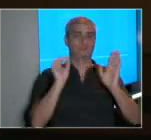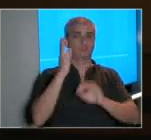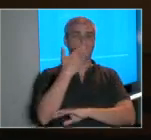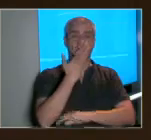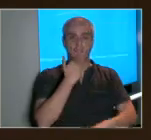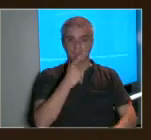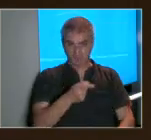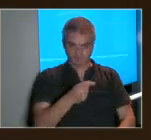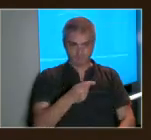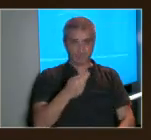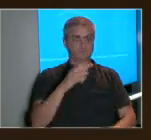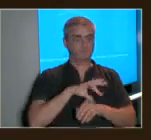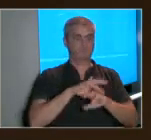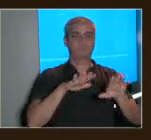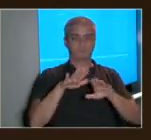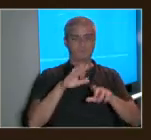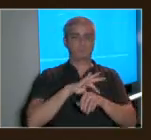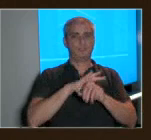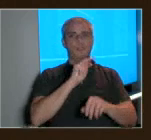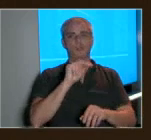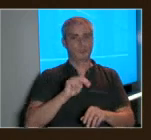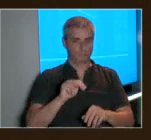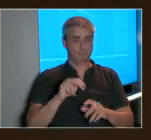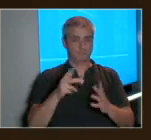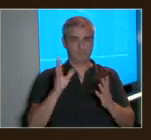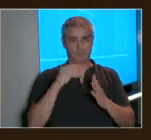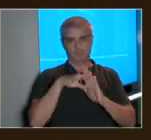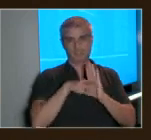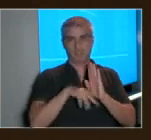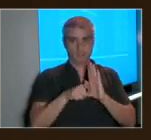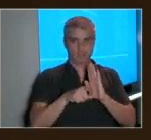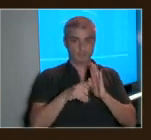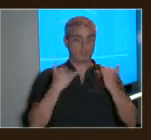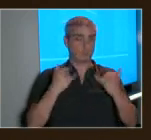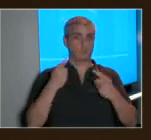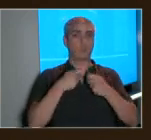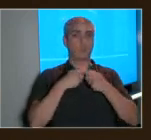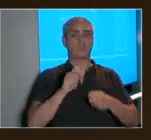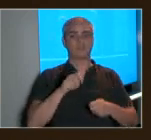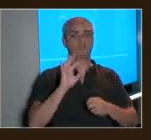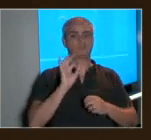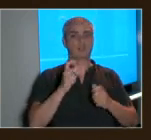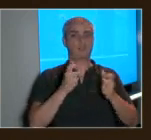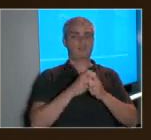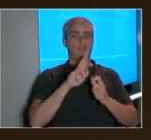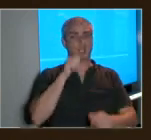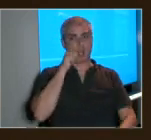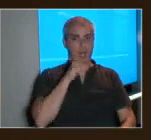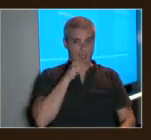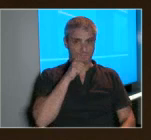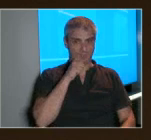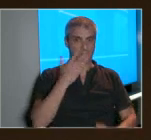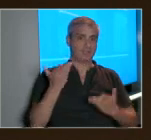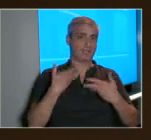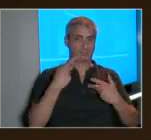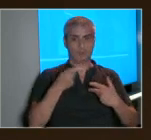מדינת ישראל, וליווה את הממשלה בניהול הנושאים והסוגיות על סדר יומה. כיום הוא חבר כנסת מטעם מפלגת כחול לבן.